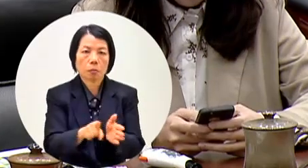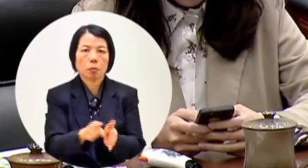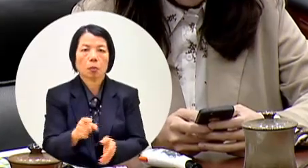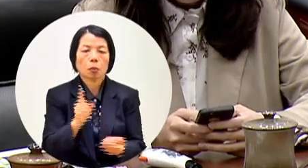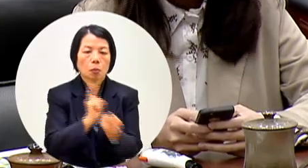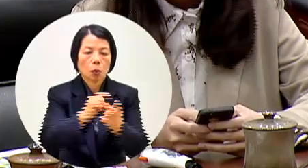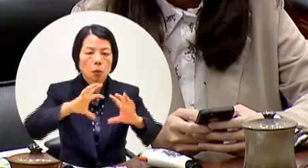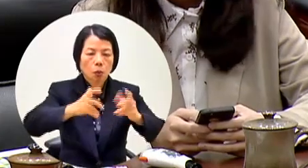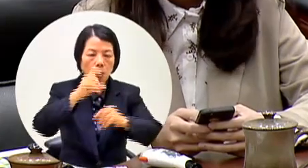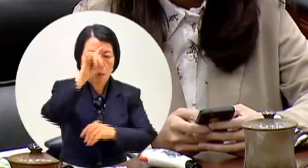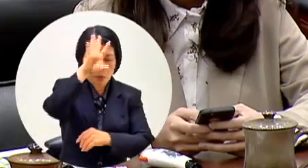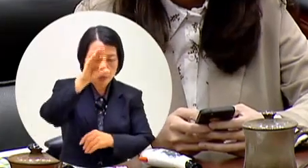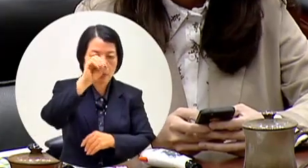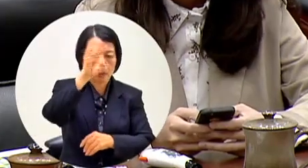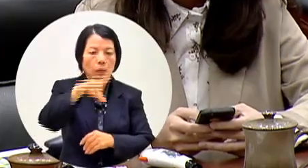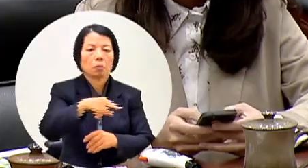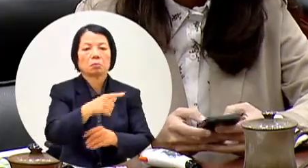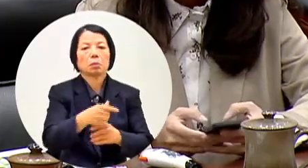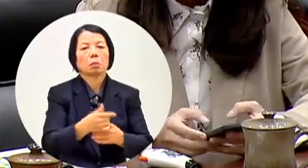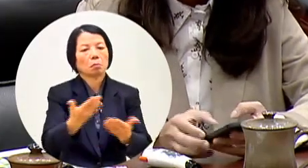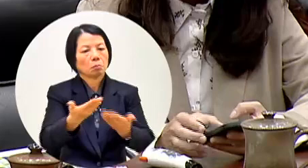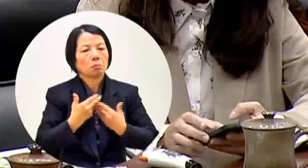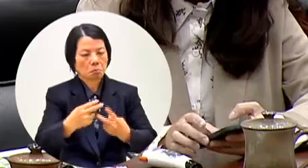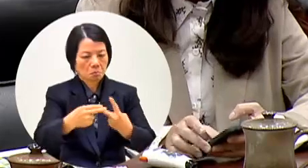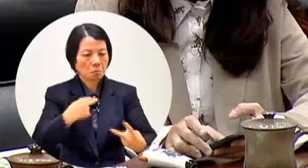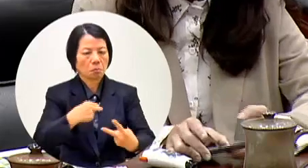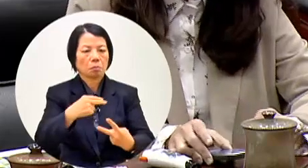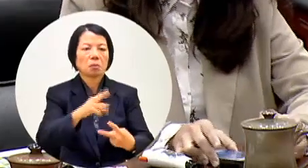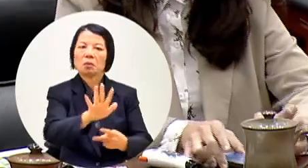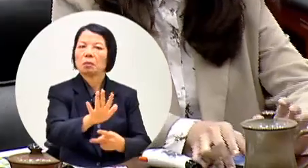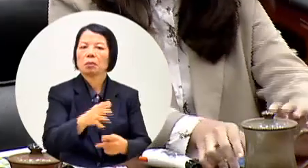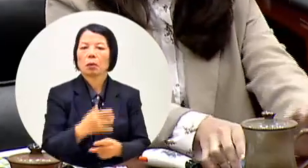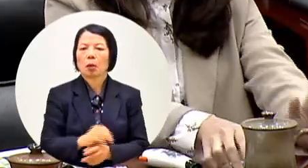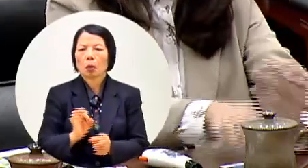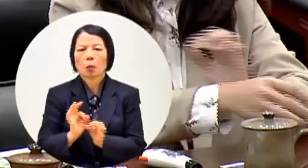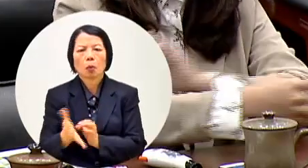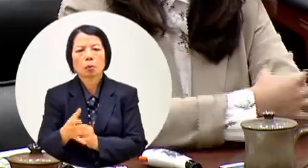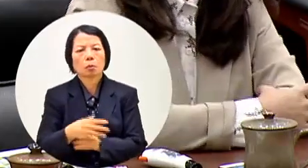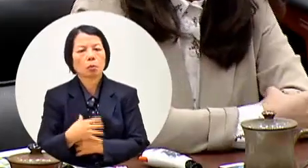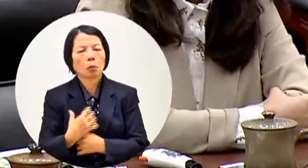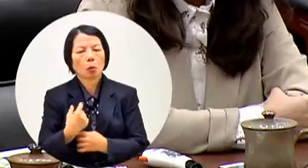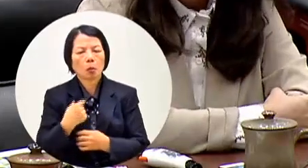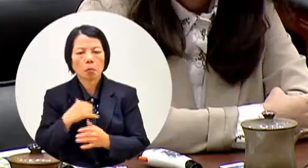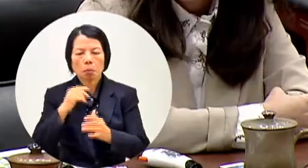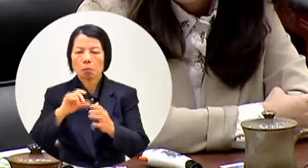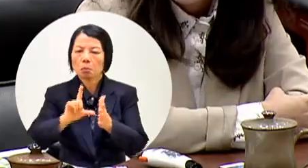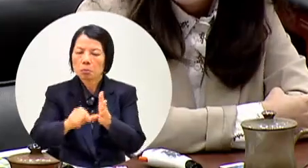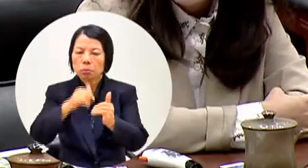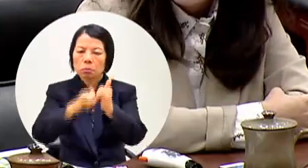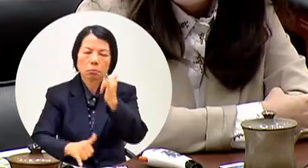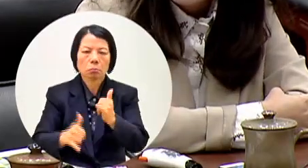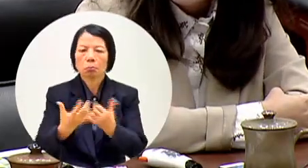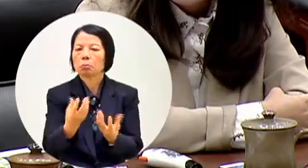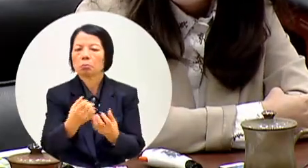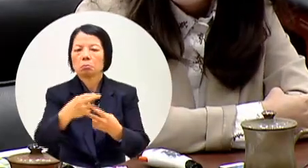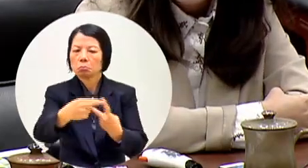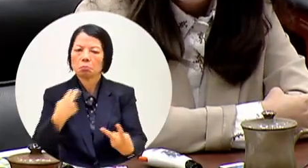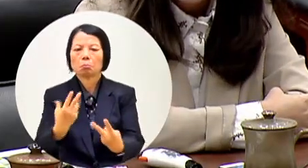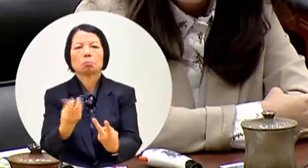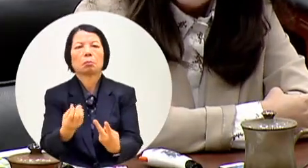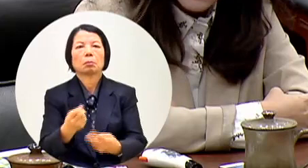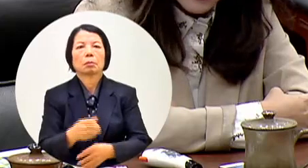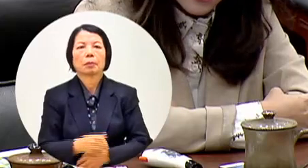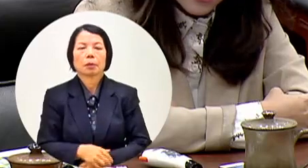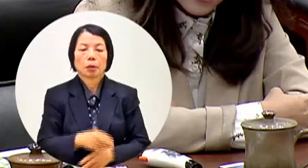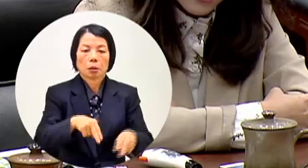党的议员收到这样的通知，行程表上面我们也没有拿到这样的资讯。后来从媒体的这个行程表